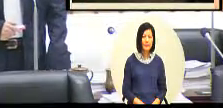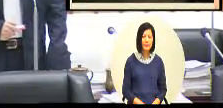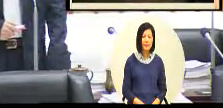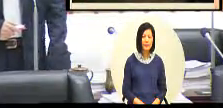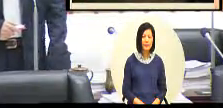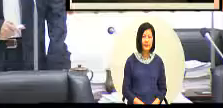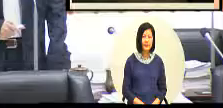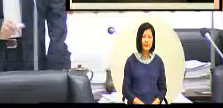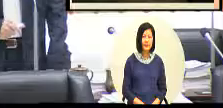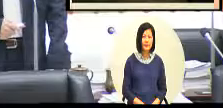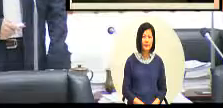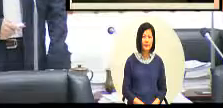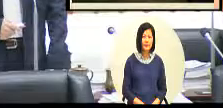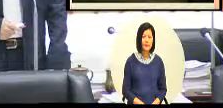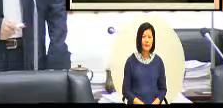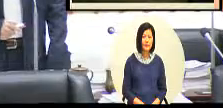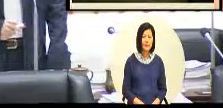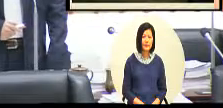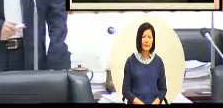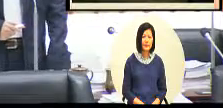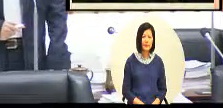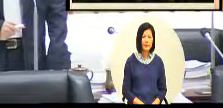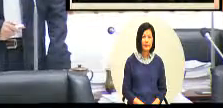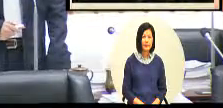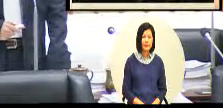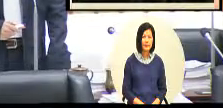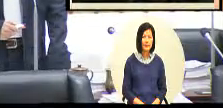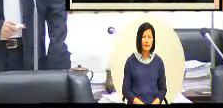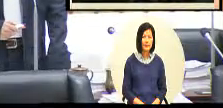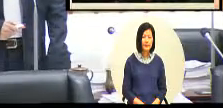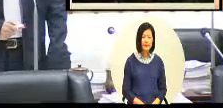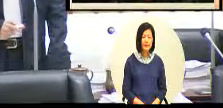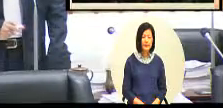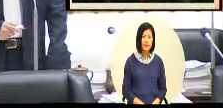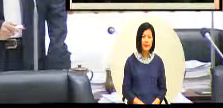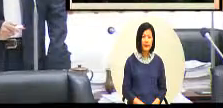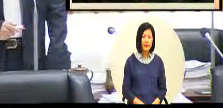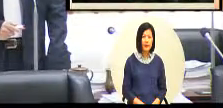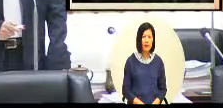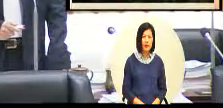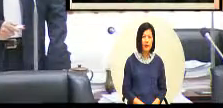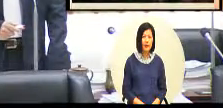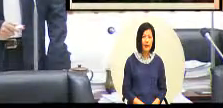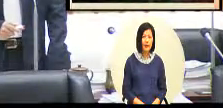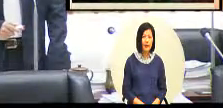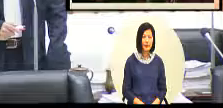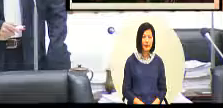你，全部都是你，小小的爱在大城里只为你倾心。